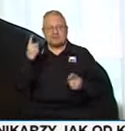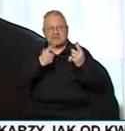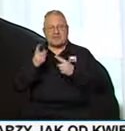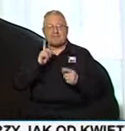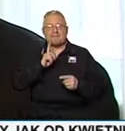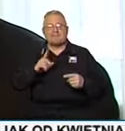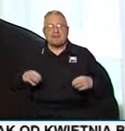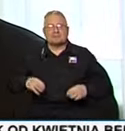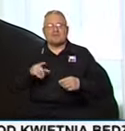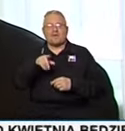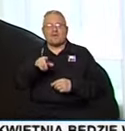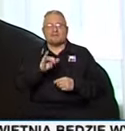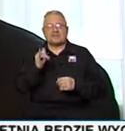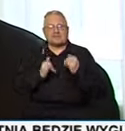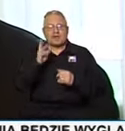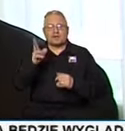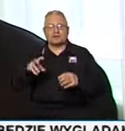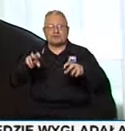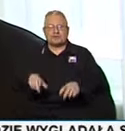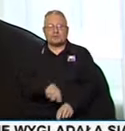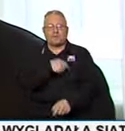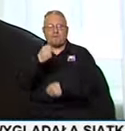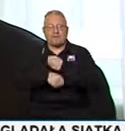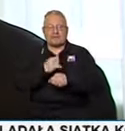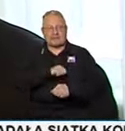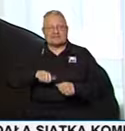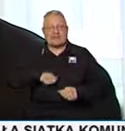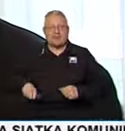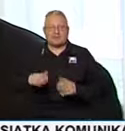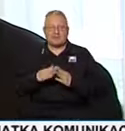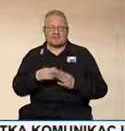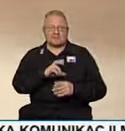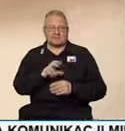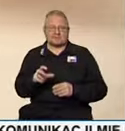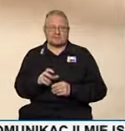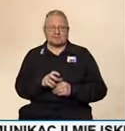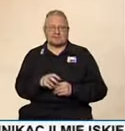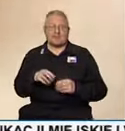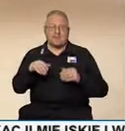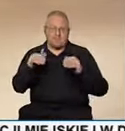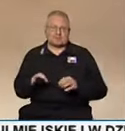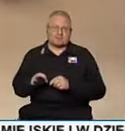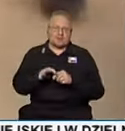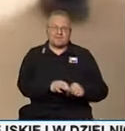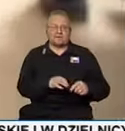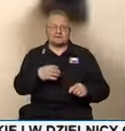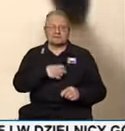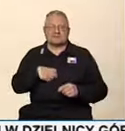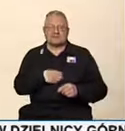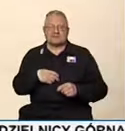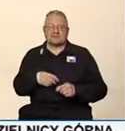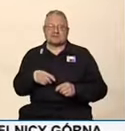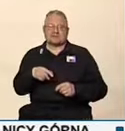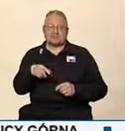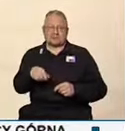państwo również o tym, że jeżeli ktoś długo siedzi w pracy, jest samotny i ma zwierzaka w domu, żeby sobie przyprowadził tego zwierzaka, zrobił